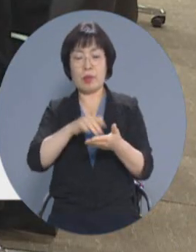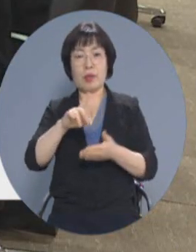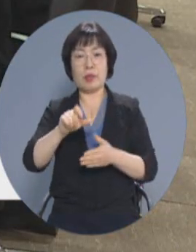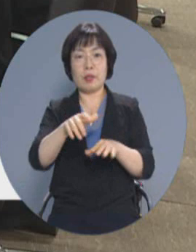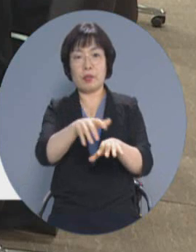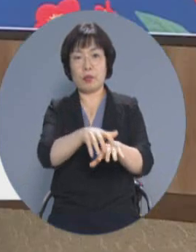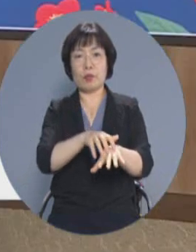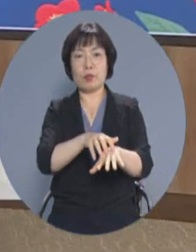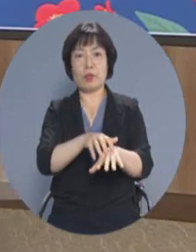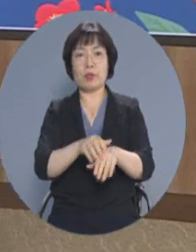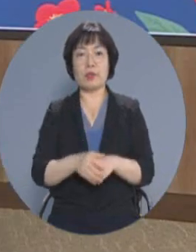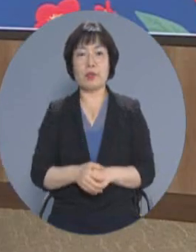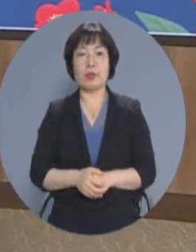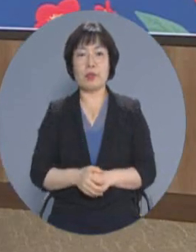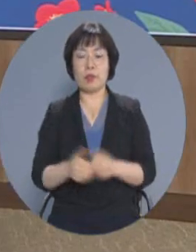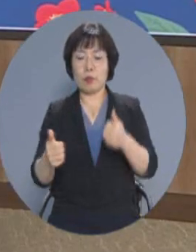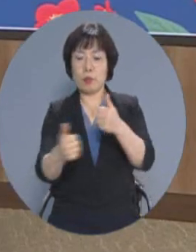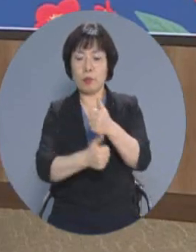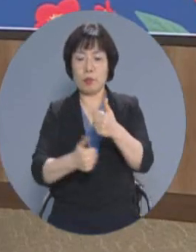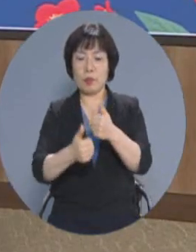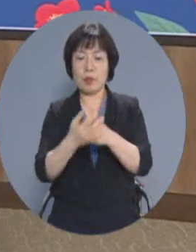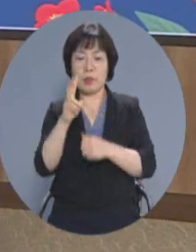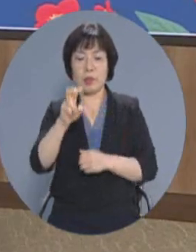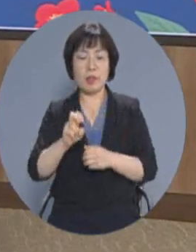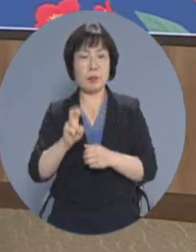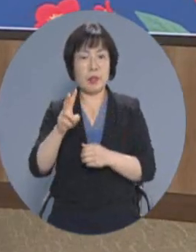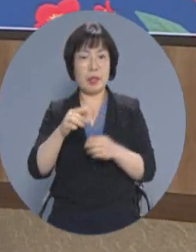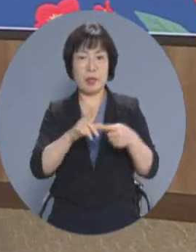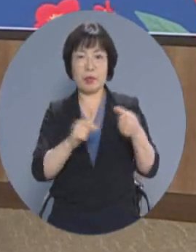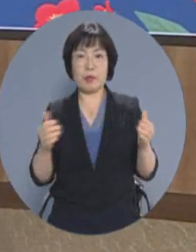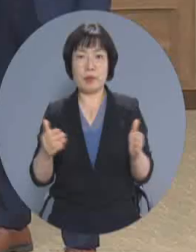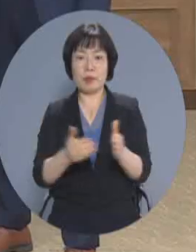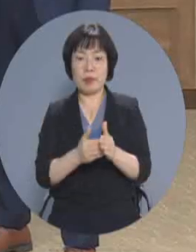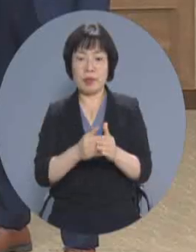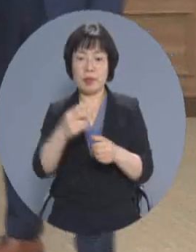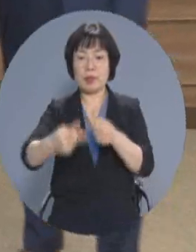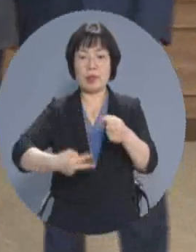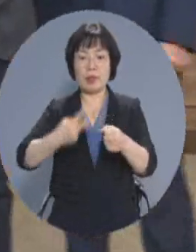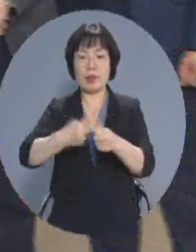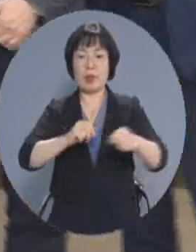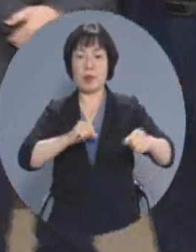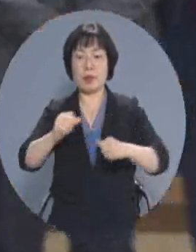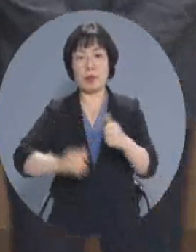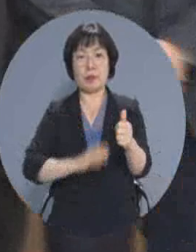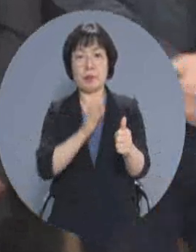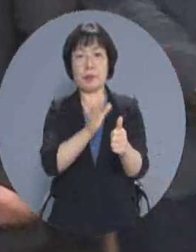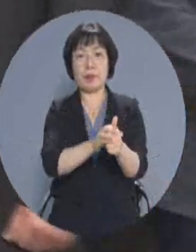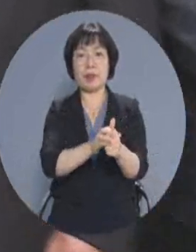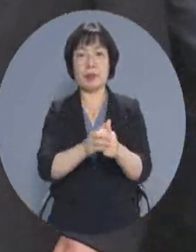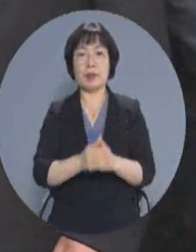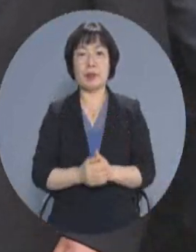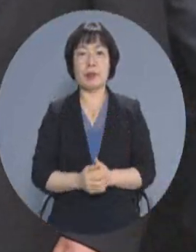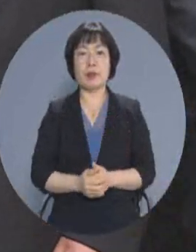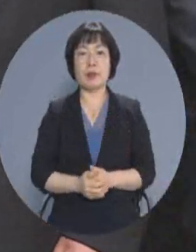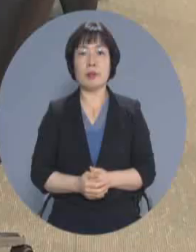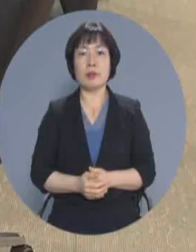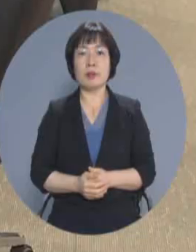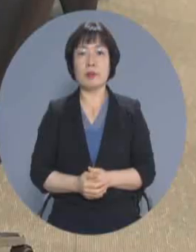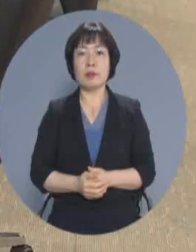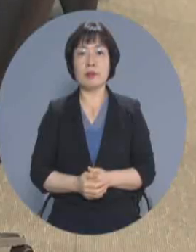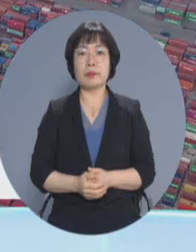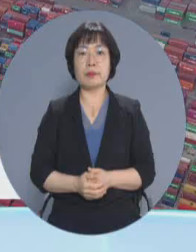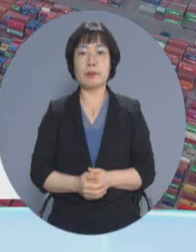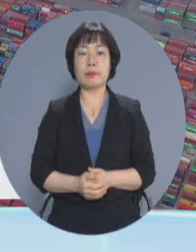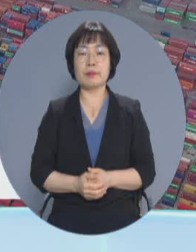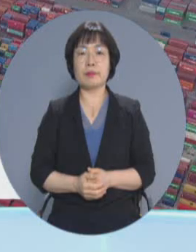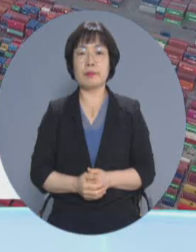15명으로 구성됐으며 위원들은 2024년 1월까지 2년 동안 활동할 예정입니다.